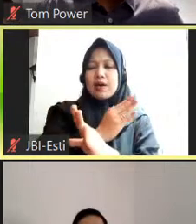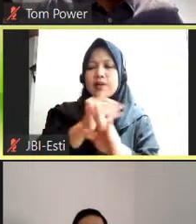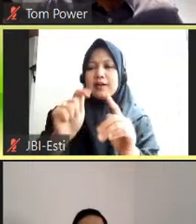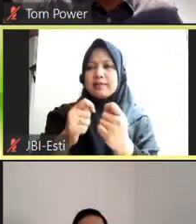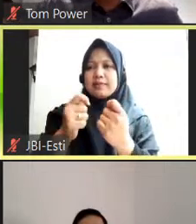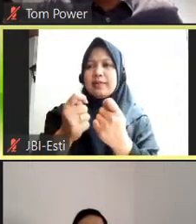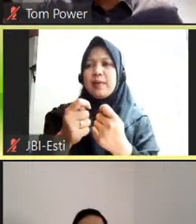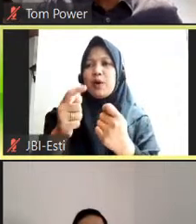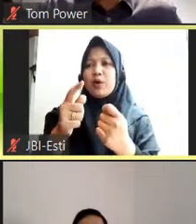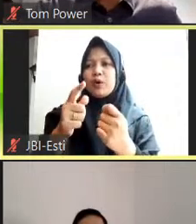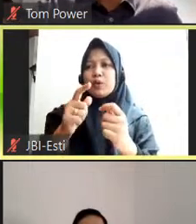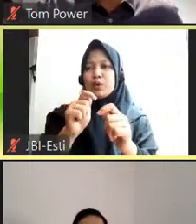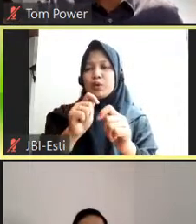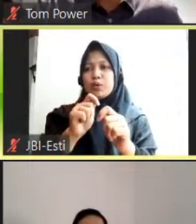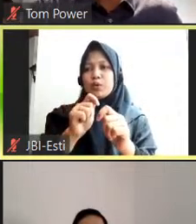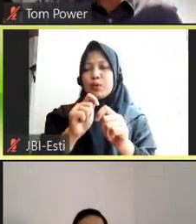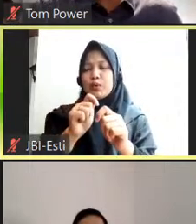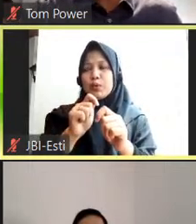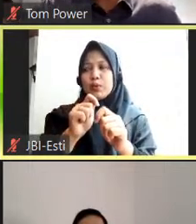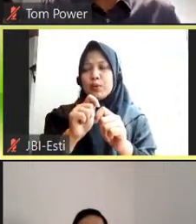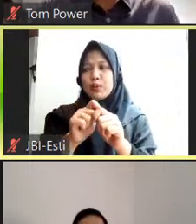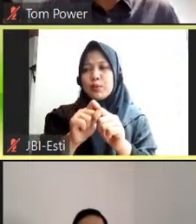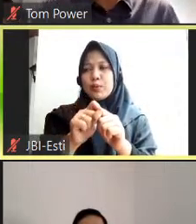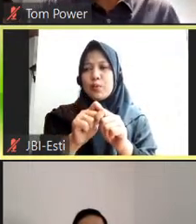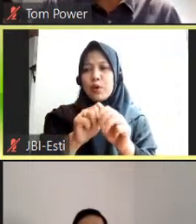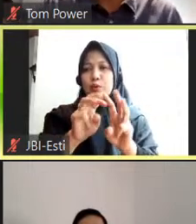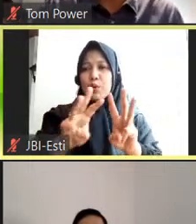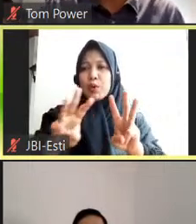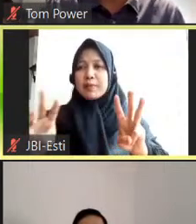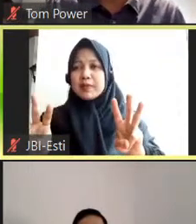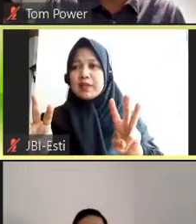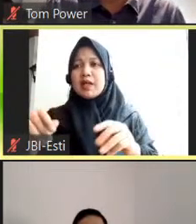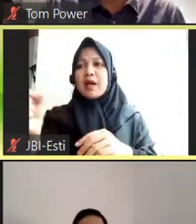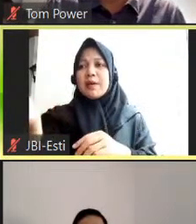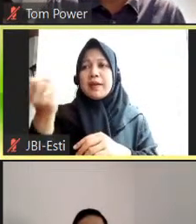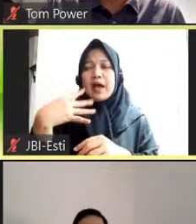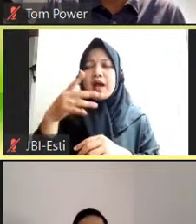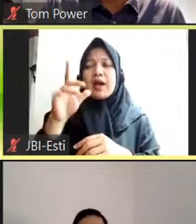www dengan berharap bahwa ranah digital itu menjadi marketplace of ideas.